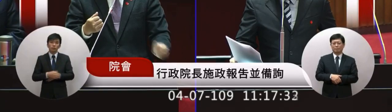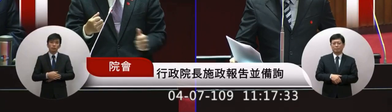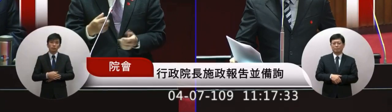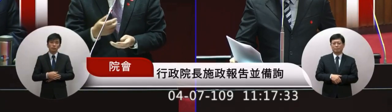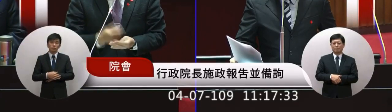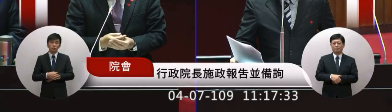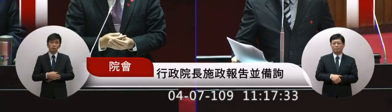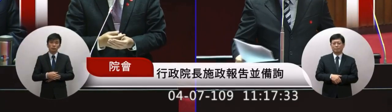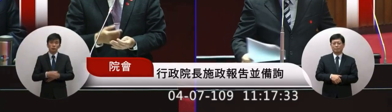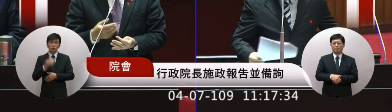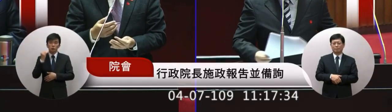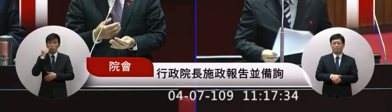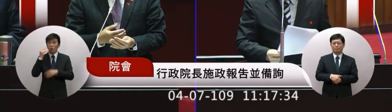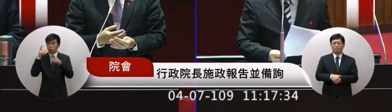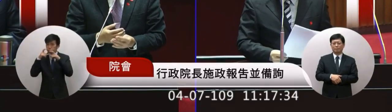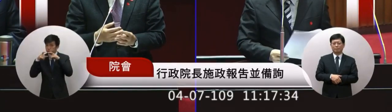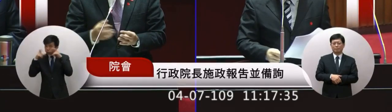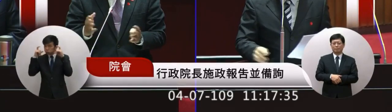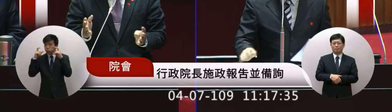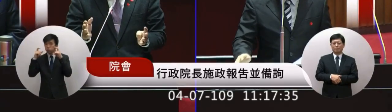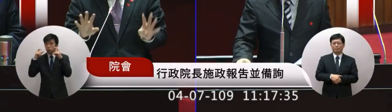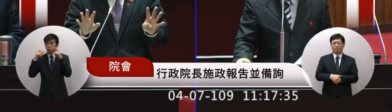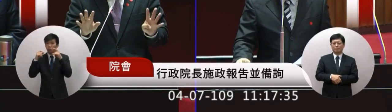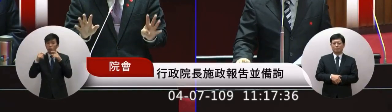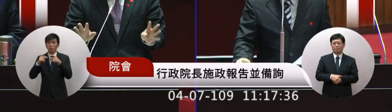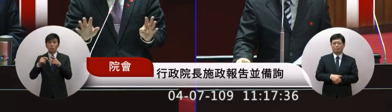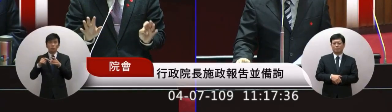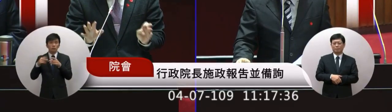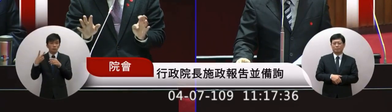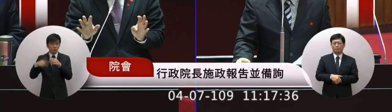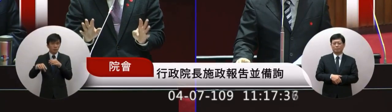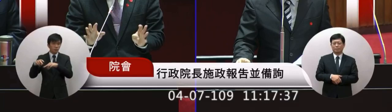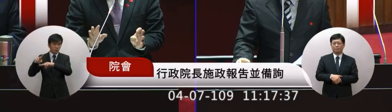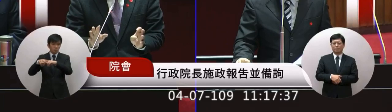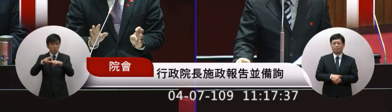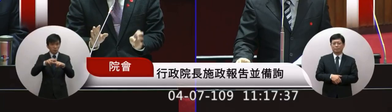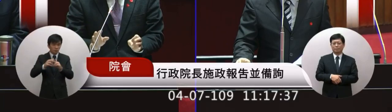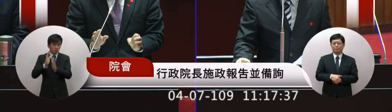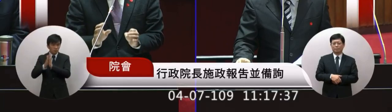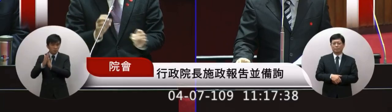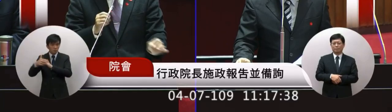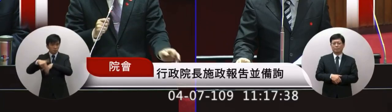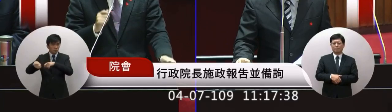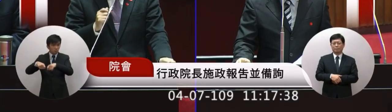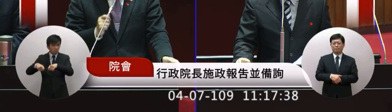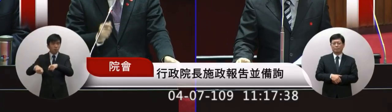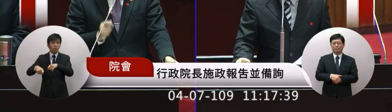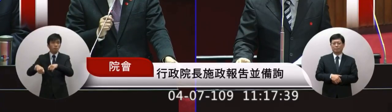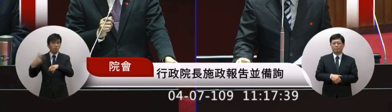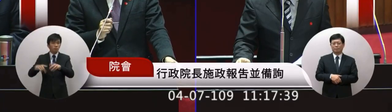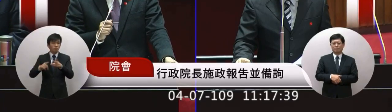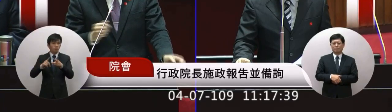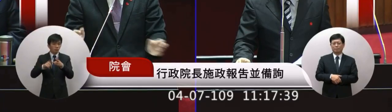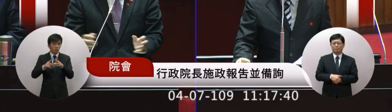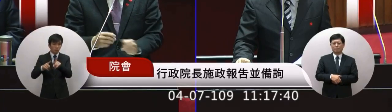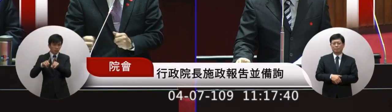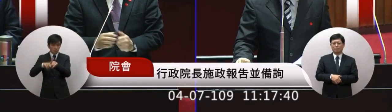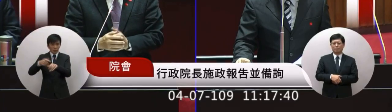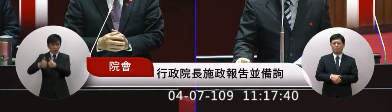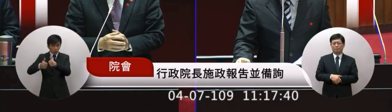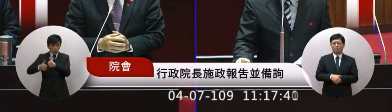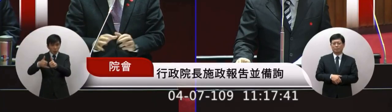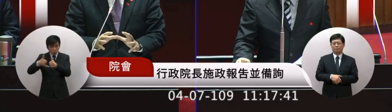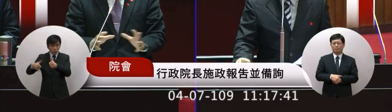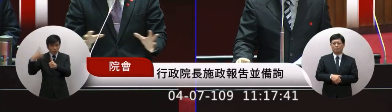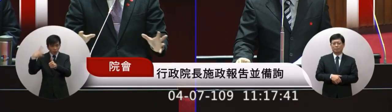于口罩的座，然后这个安排座位的这个位置，以及陪考的人员跟进